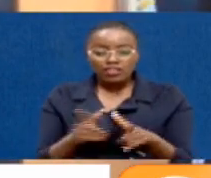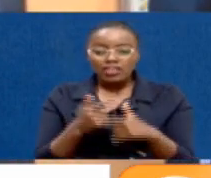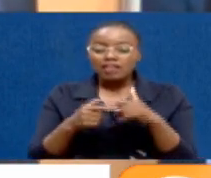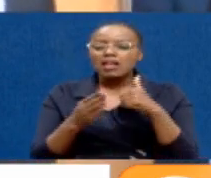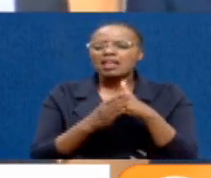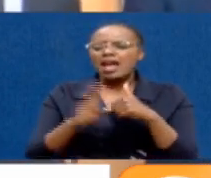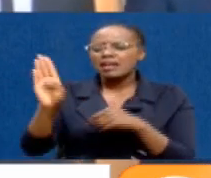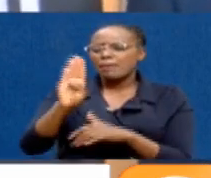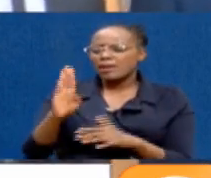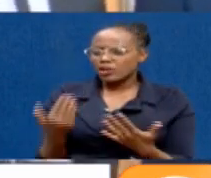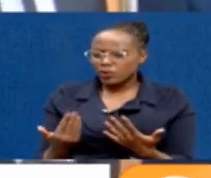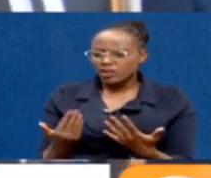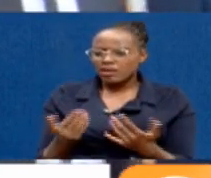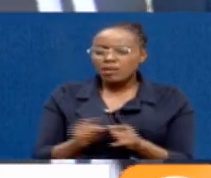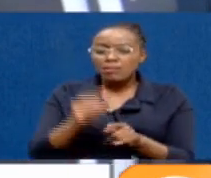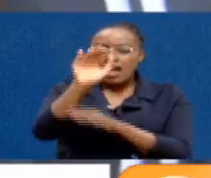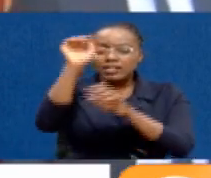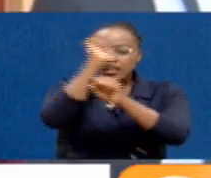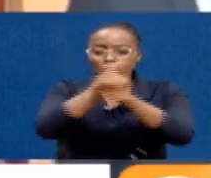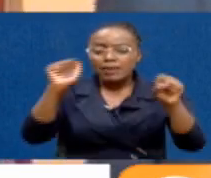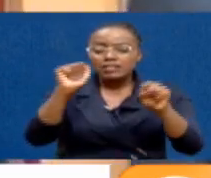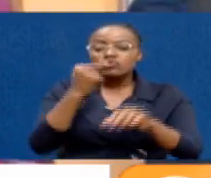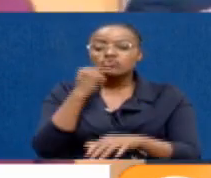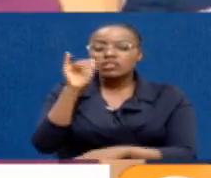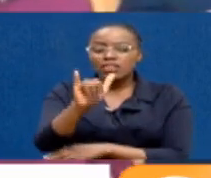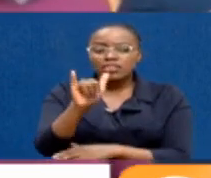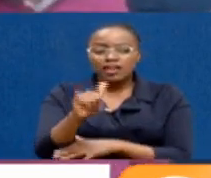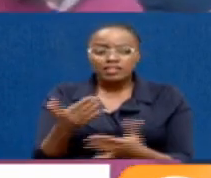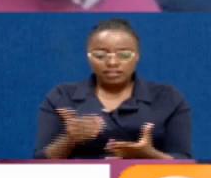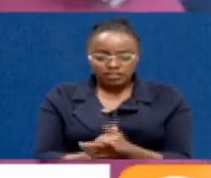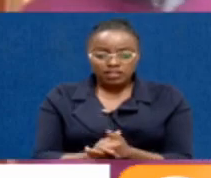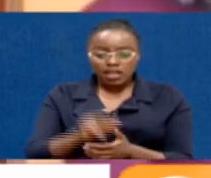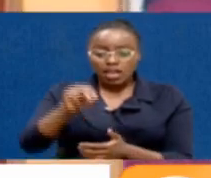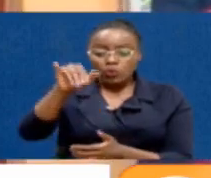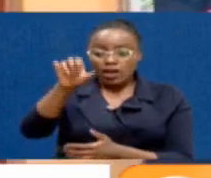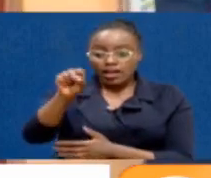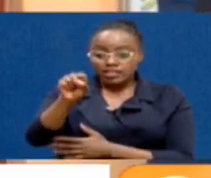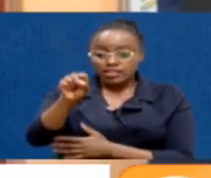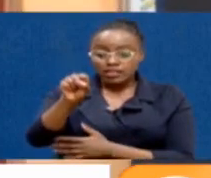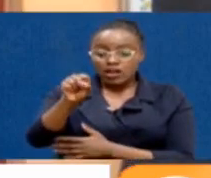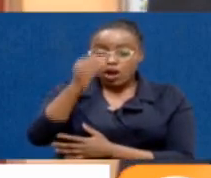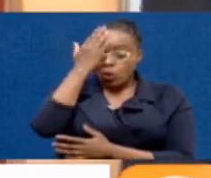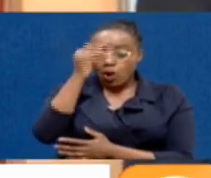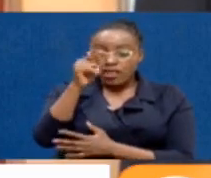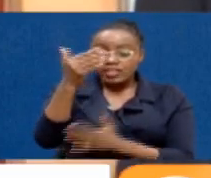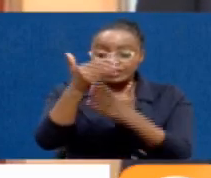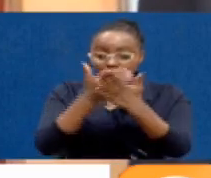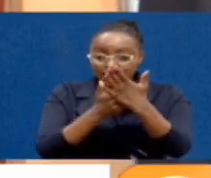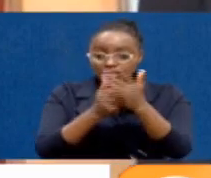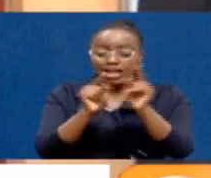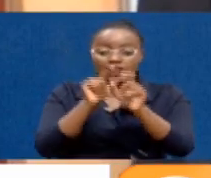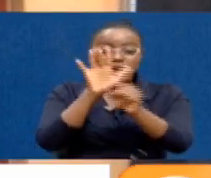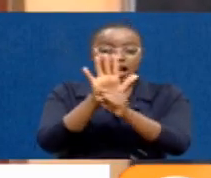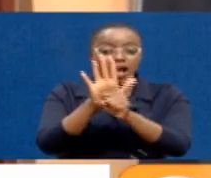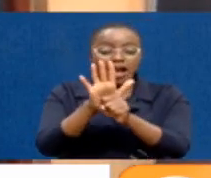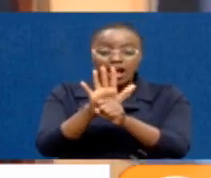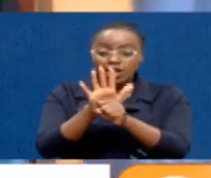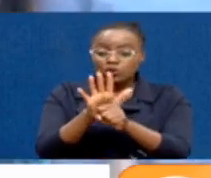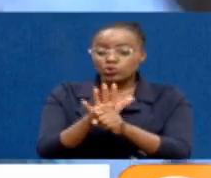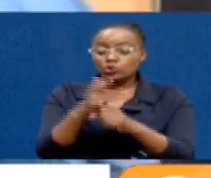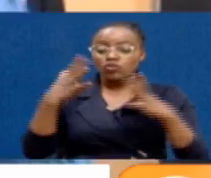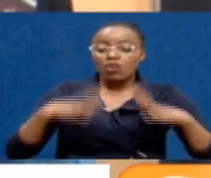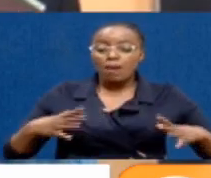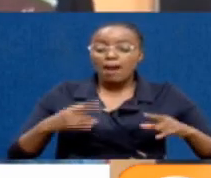9 billion. Mimi naomba President aitishe hiyo list ya NYS. Kwa sababu hiyo list ilikuwa na watu wengi sana,